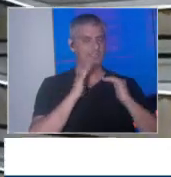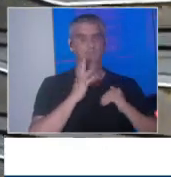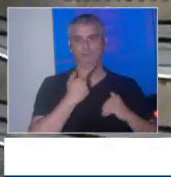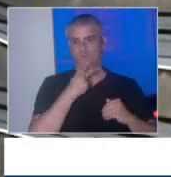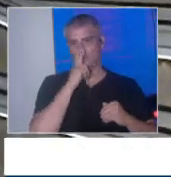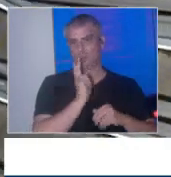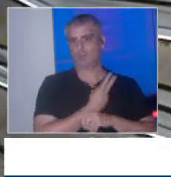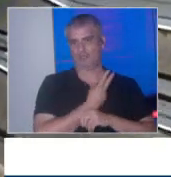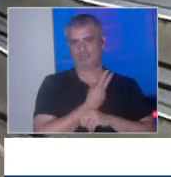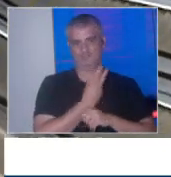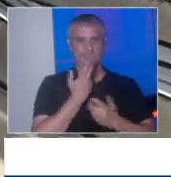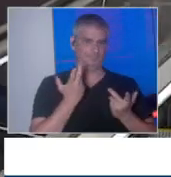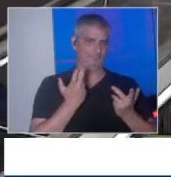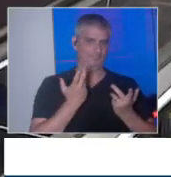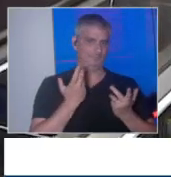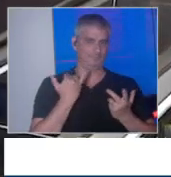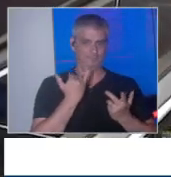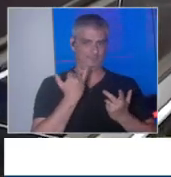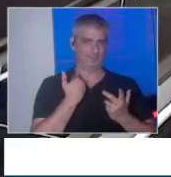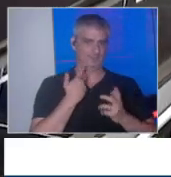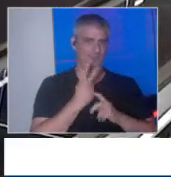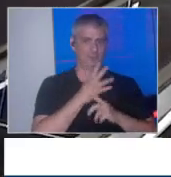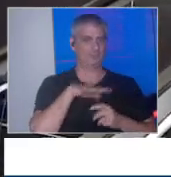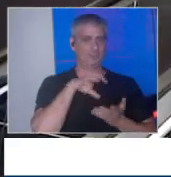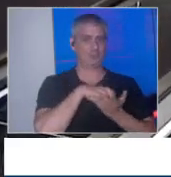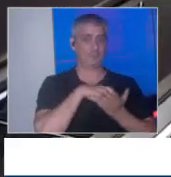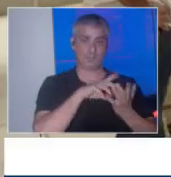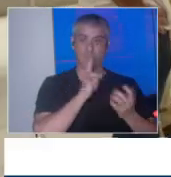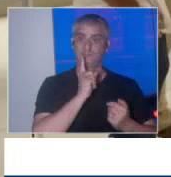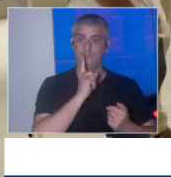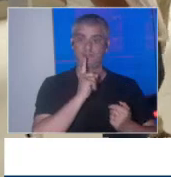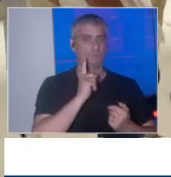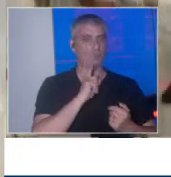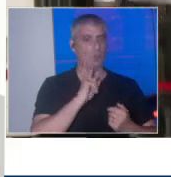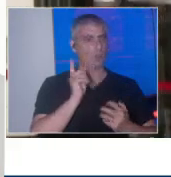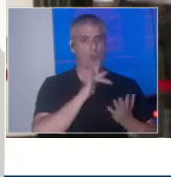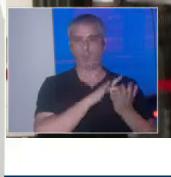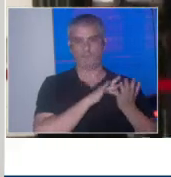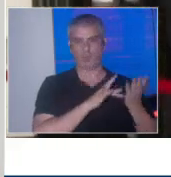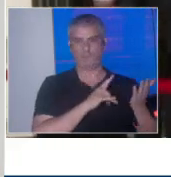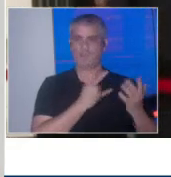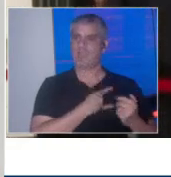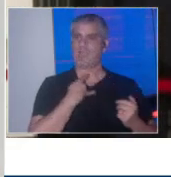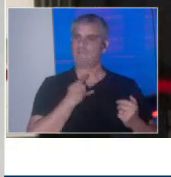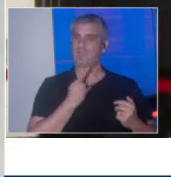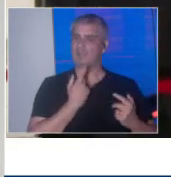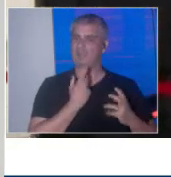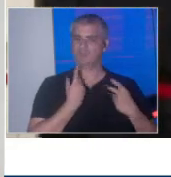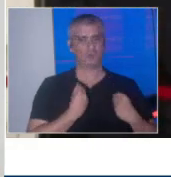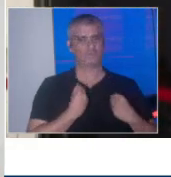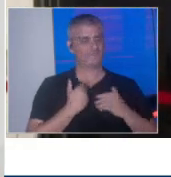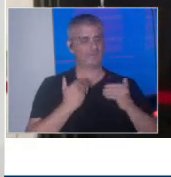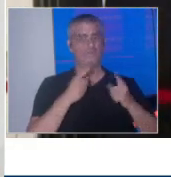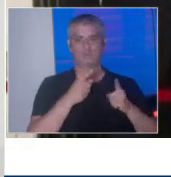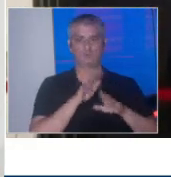שאנחנו רגילים, לדרכי ההתנהגות שאנחנו רגילים בגוש דן, אבל צריך להגיד שלא בכל מקום החוויה הטובה